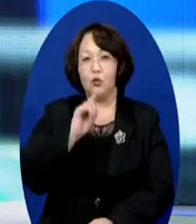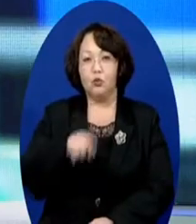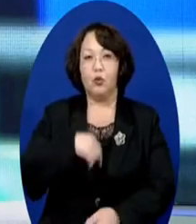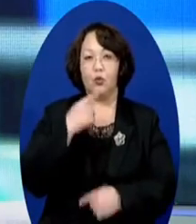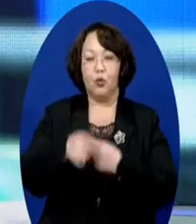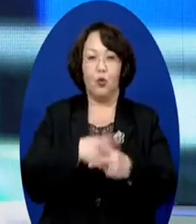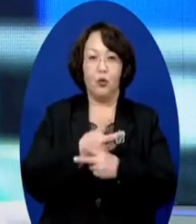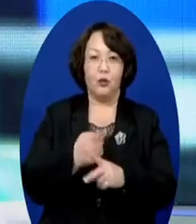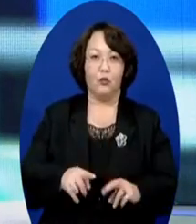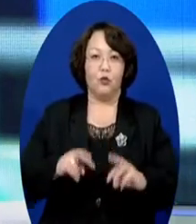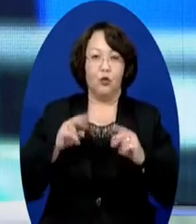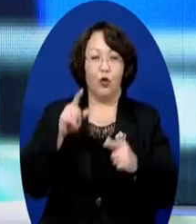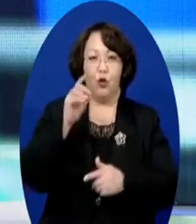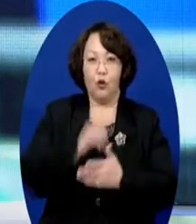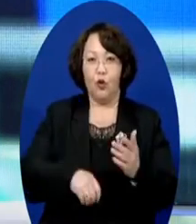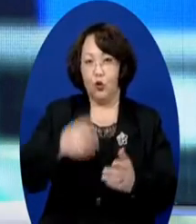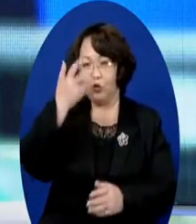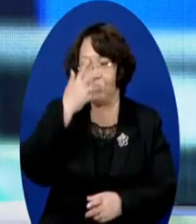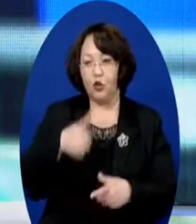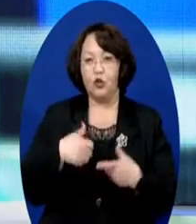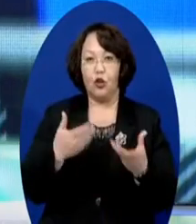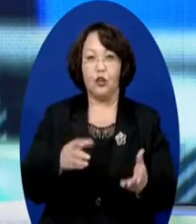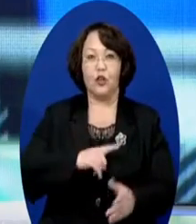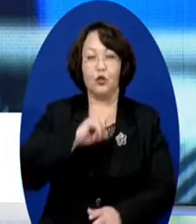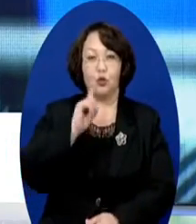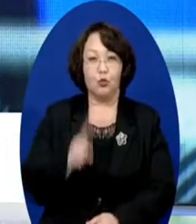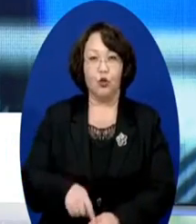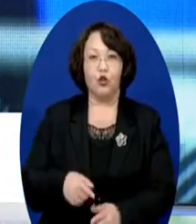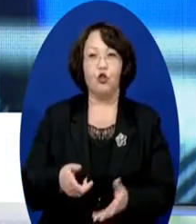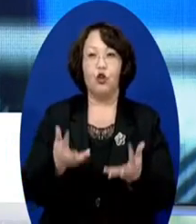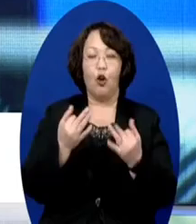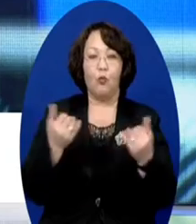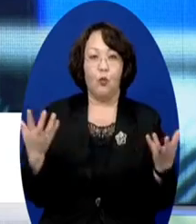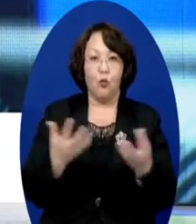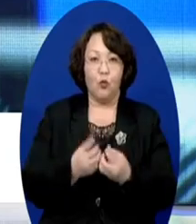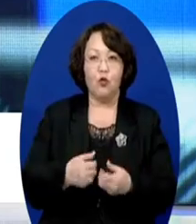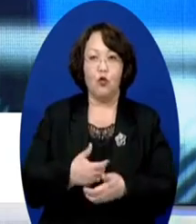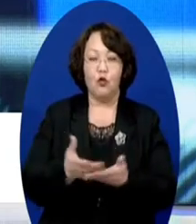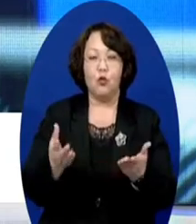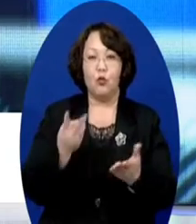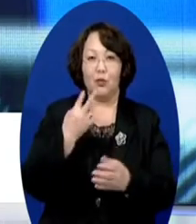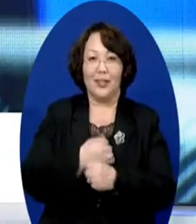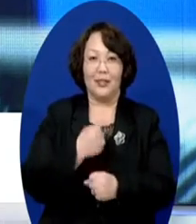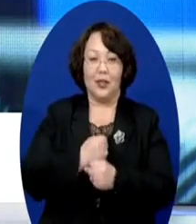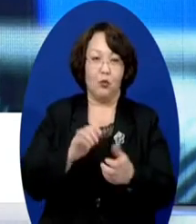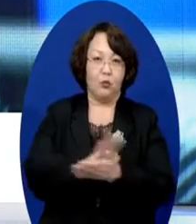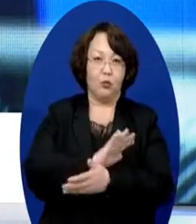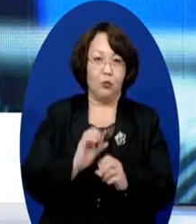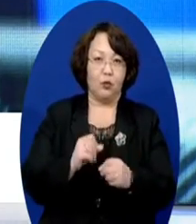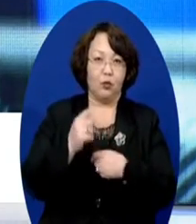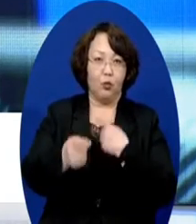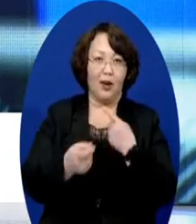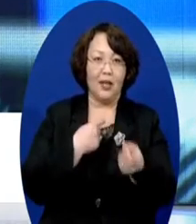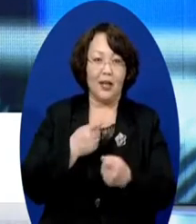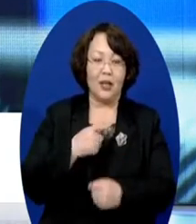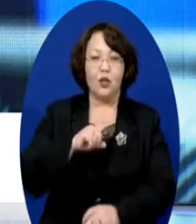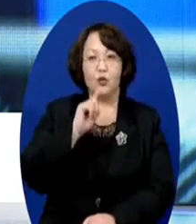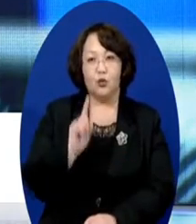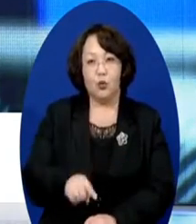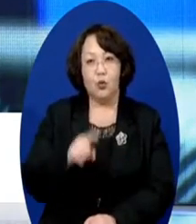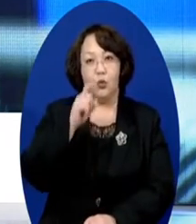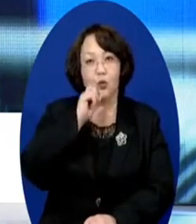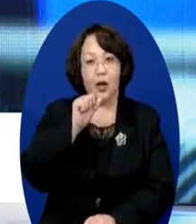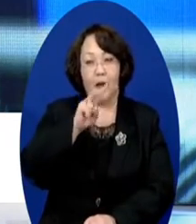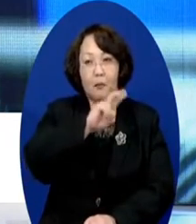Зөвшөөрлийн тухай хуульд нэмэлт өөрчлөлт оруулж төрөөс олгодог зөвшөөрлийн тоог бууруулах олгох явцыг нь шуурхай болгохоор ярьж байна. Зөвшөөрөл